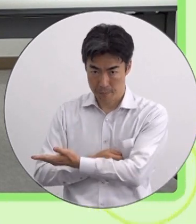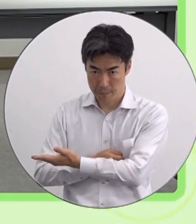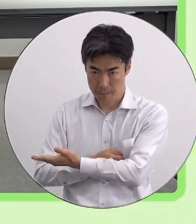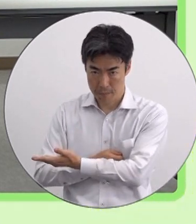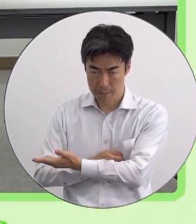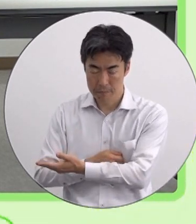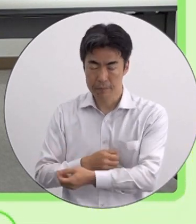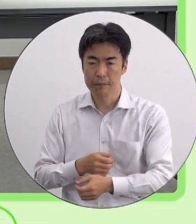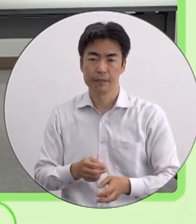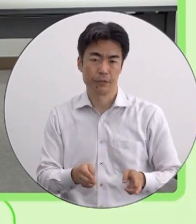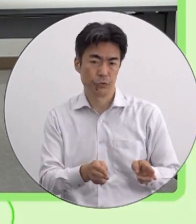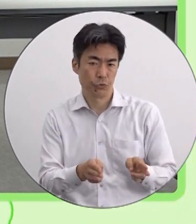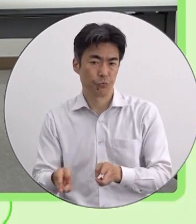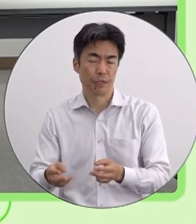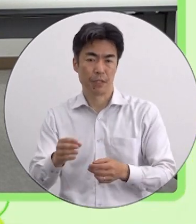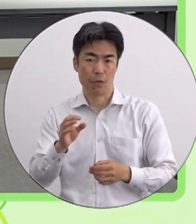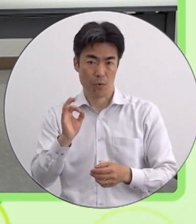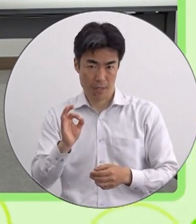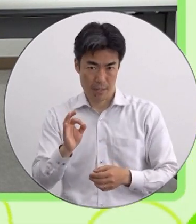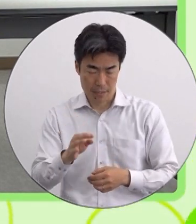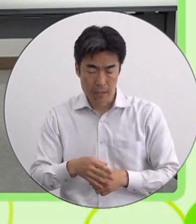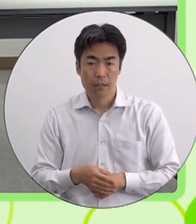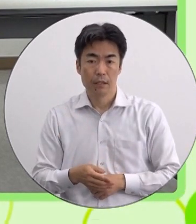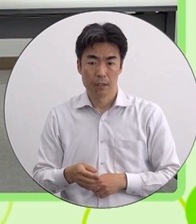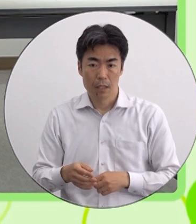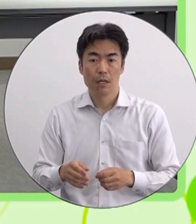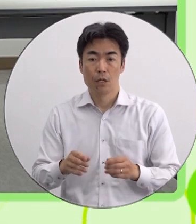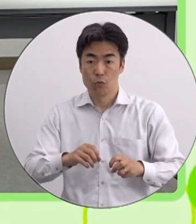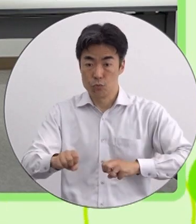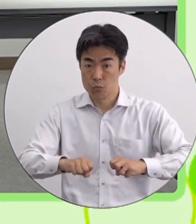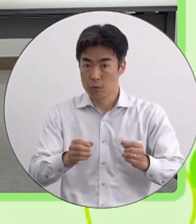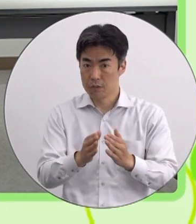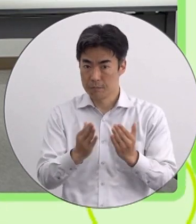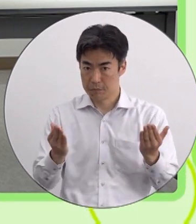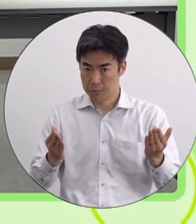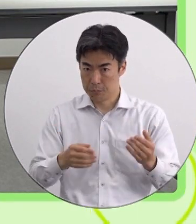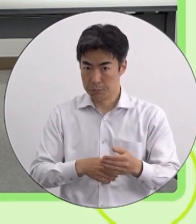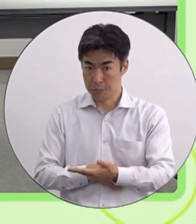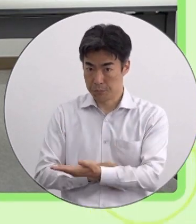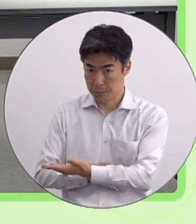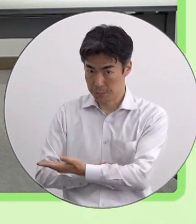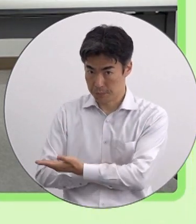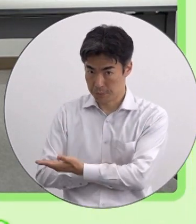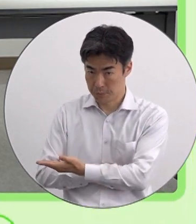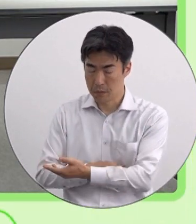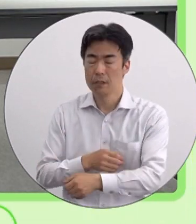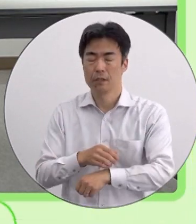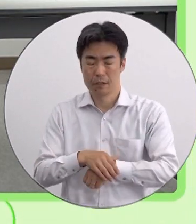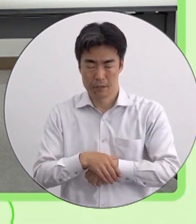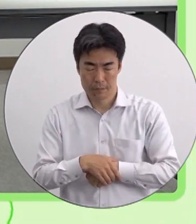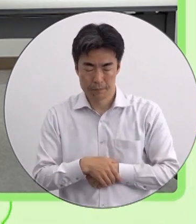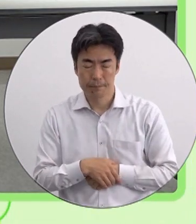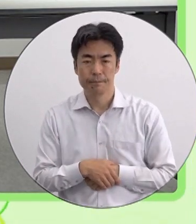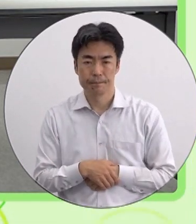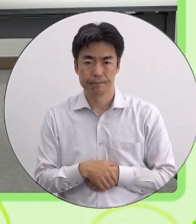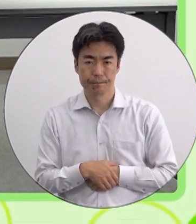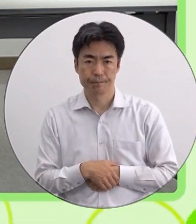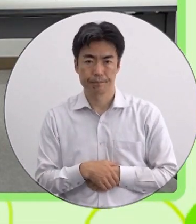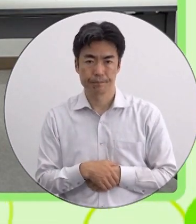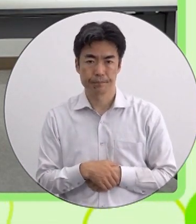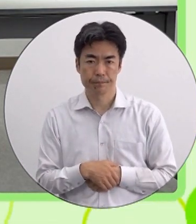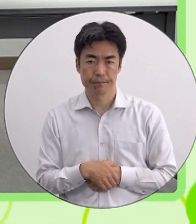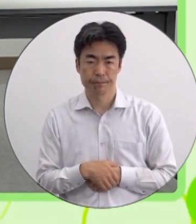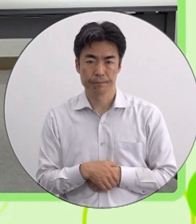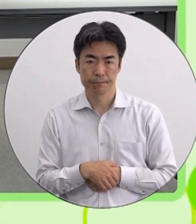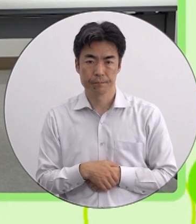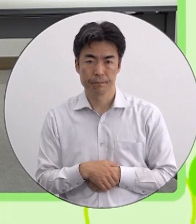乗せて準備完了です。そして右肘を左肘に近づけるように胸を十分に絞り込